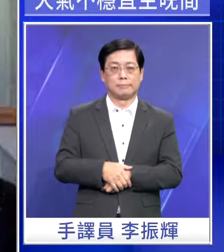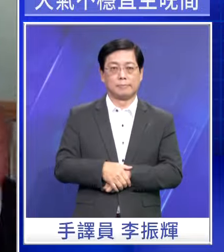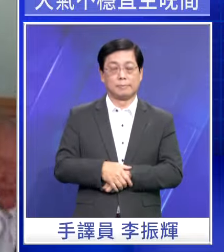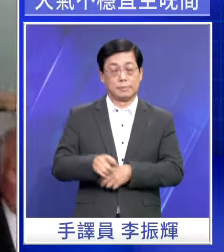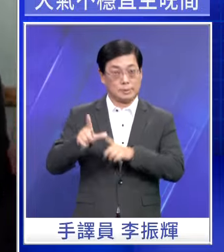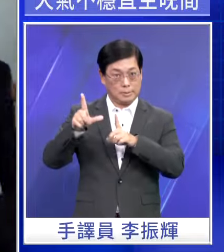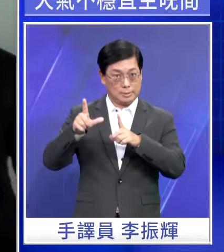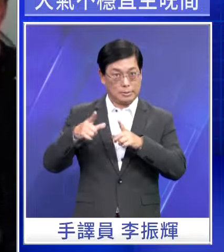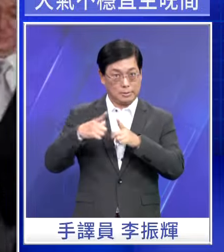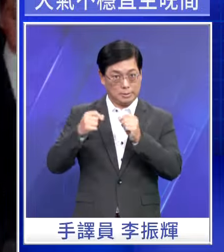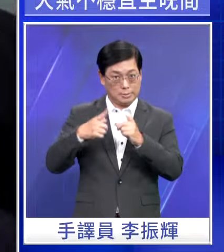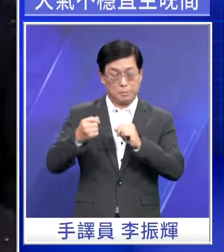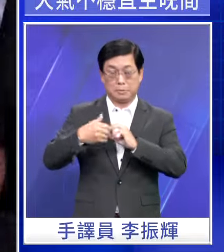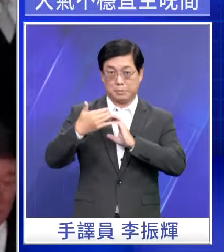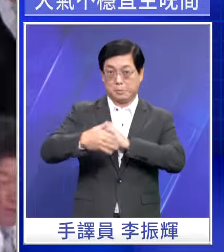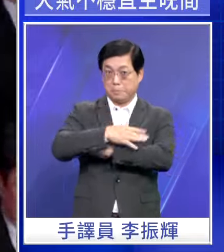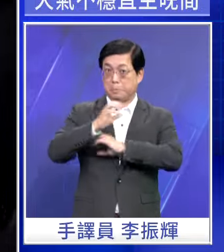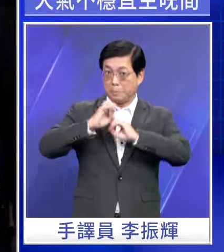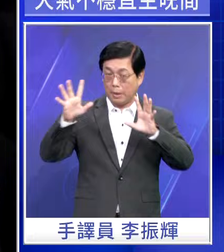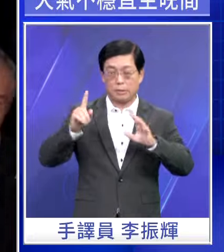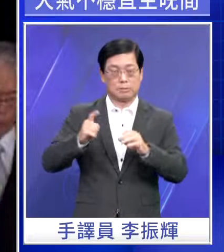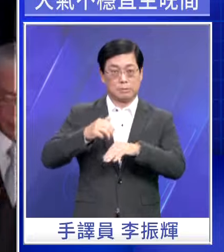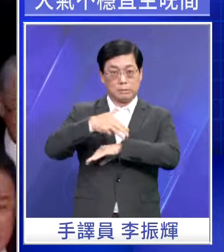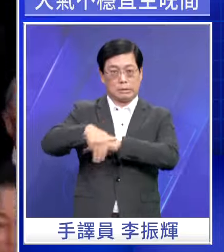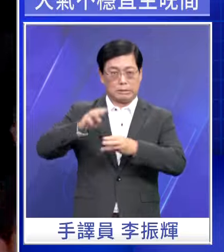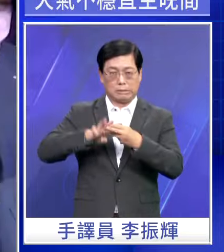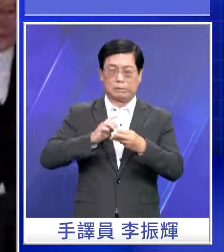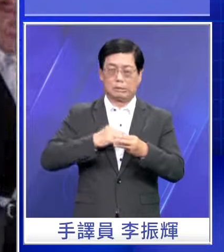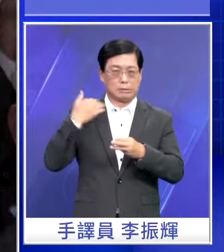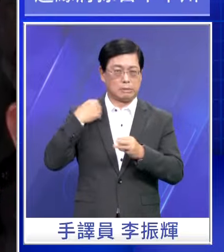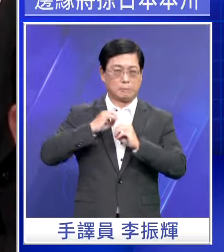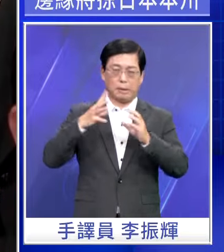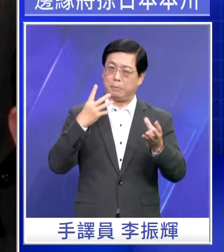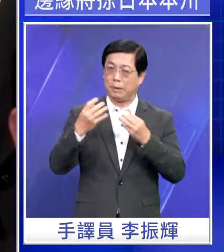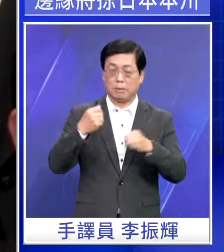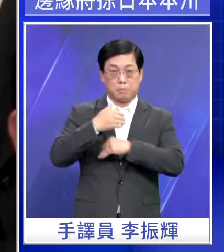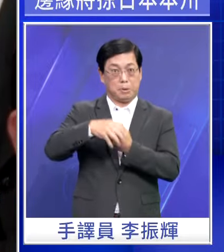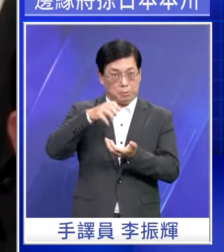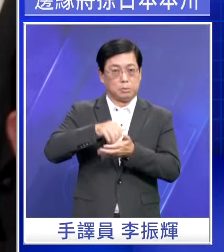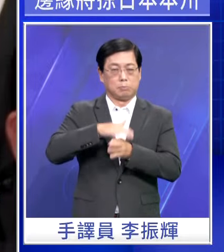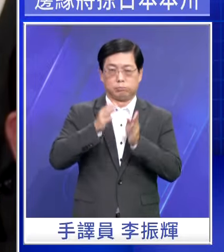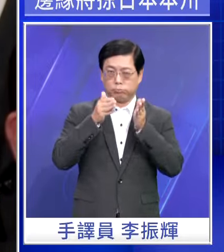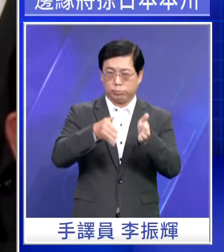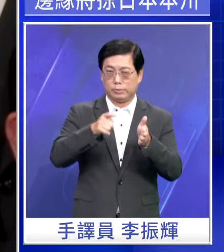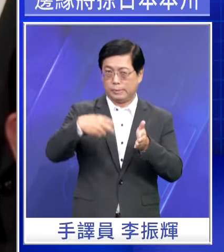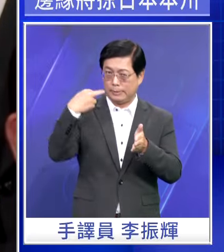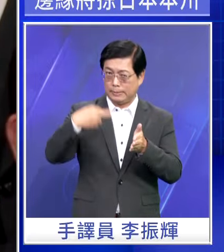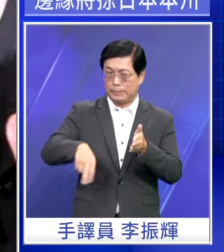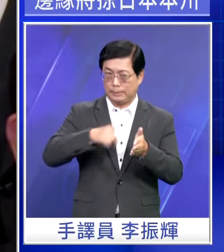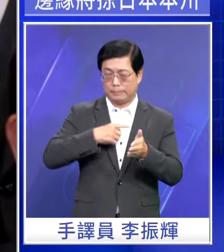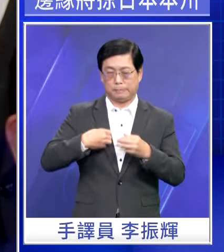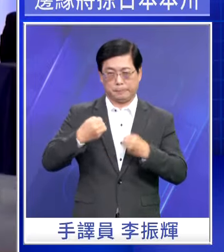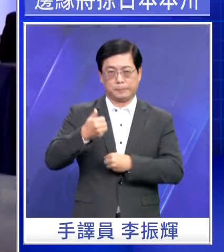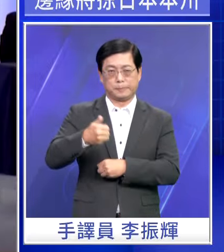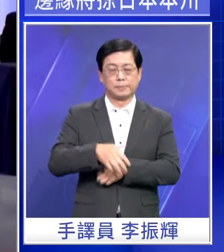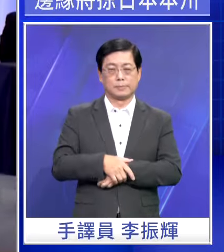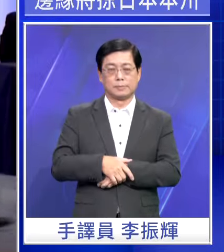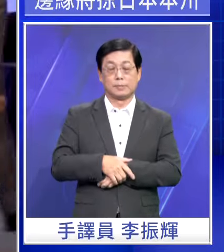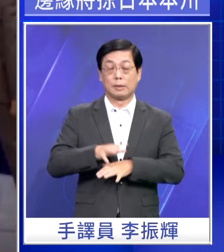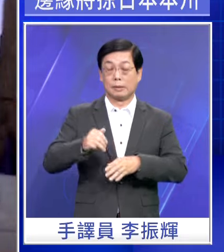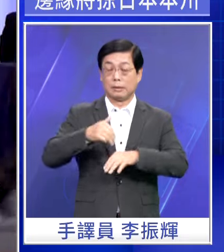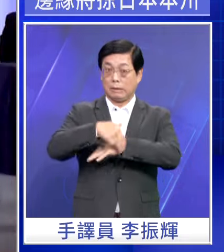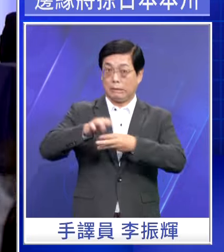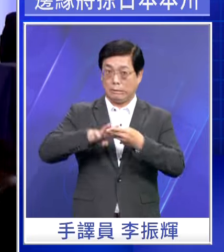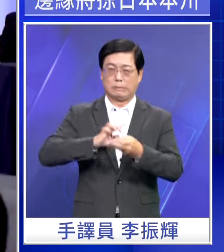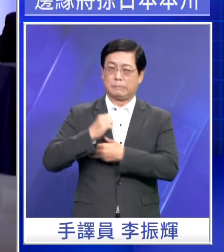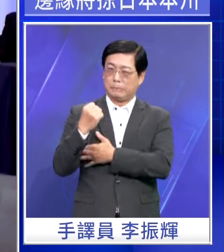据日本媒体报道，岸田之前对外说法并不明确，只向大家保证会专注再拿出执政好成绩。虽然岸田有